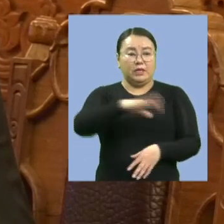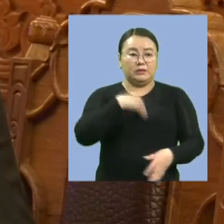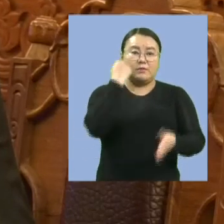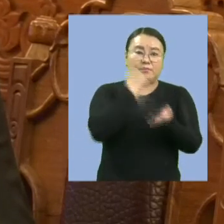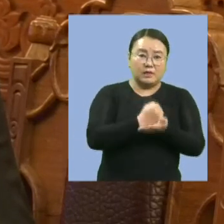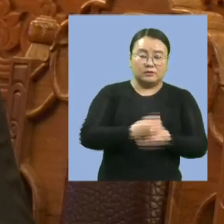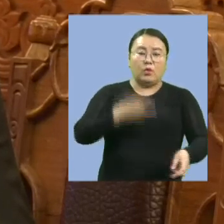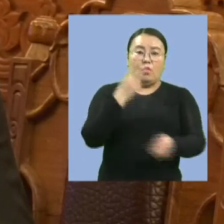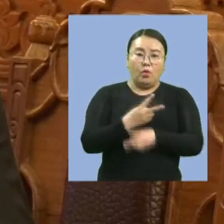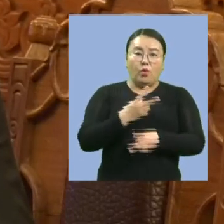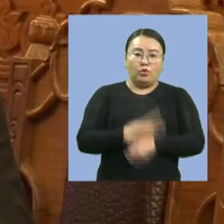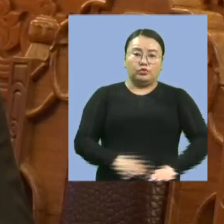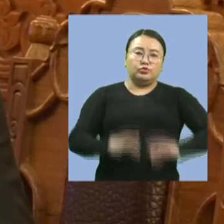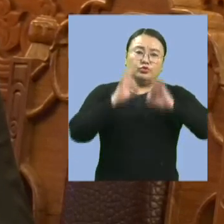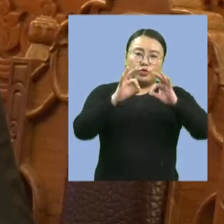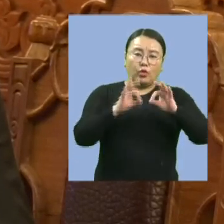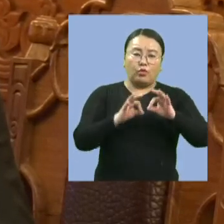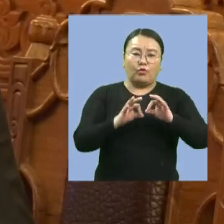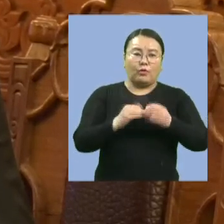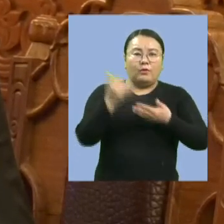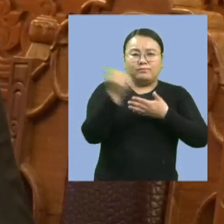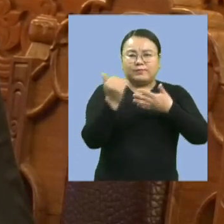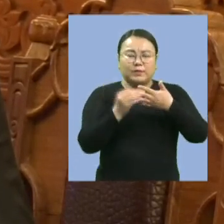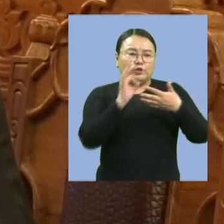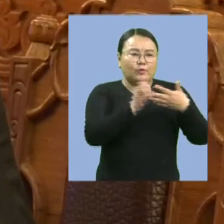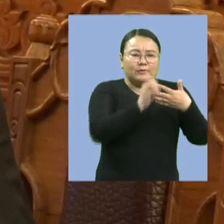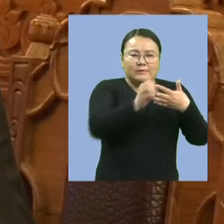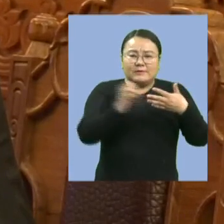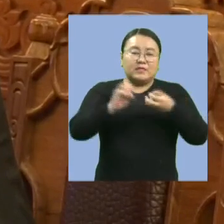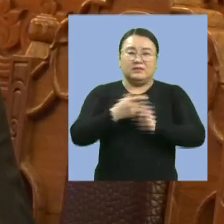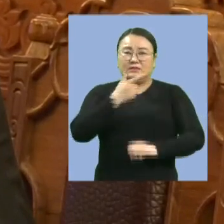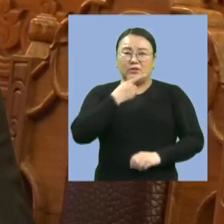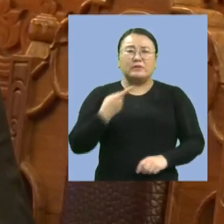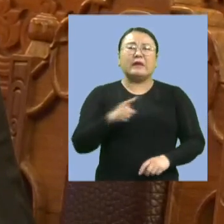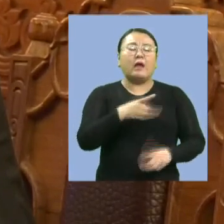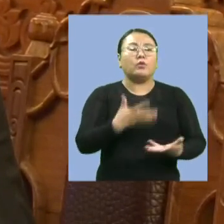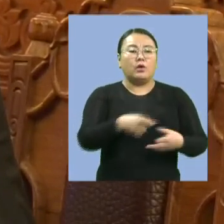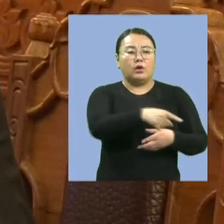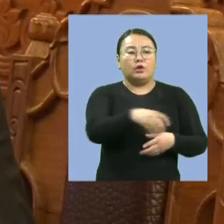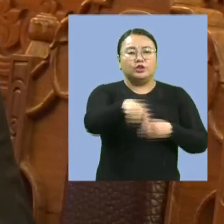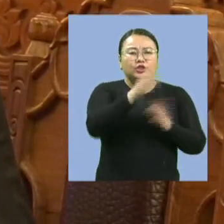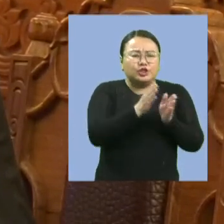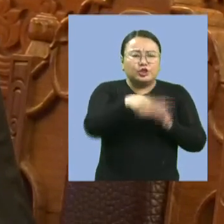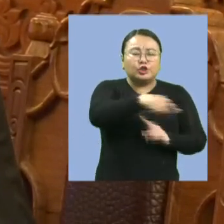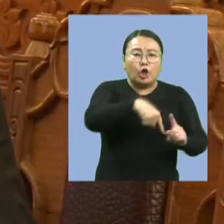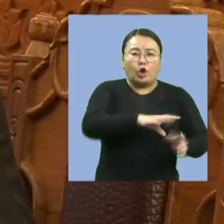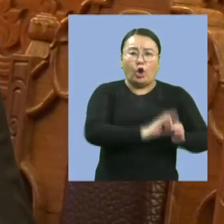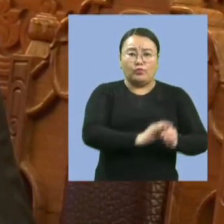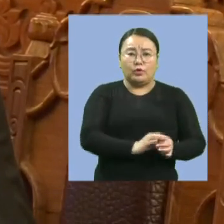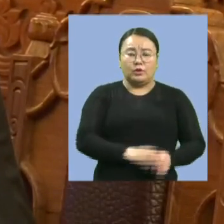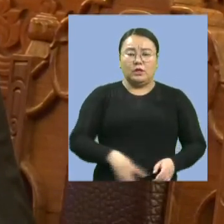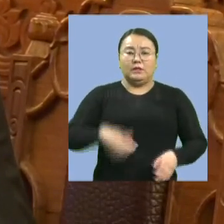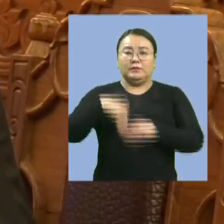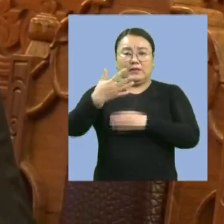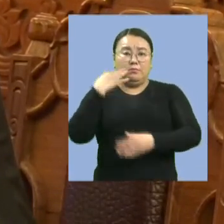нар баталж байгаа хуйлуудаа ч гэсэн зүг ирэмбэлж чадахгүй байгаа нь юутай холбоотой вэ? Энэ жижиг тойрогтой холбоотой. Цаашлаад